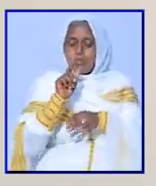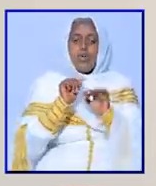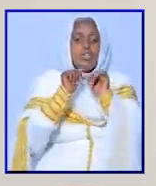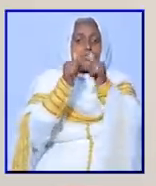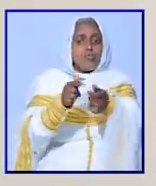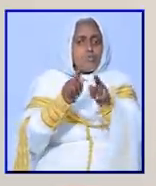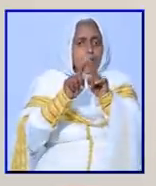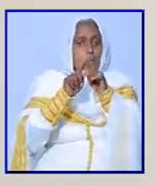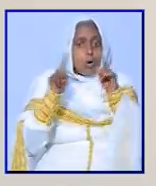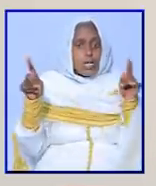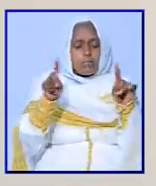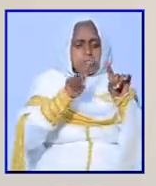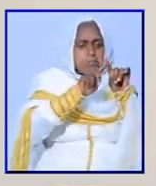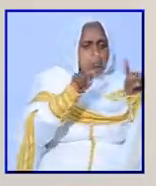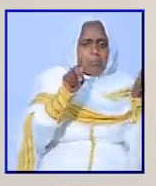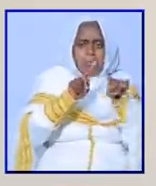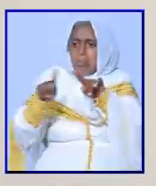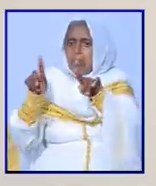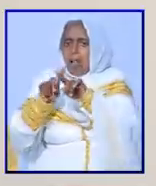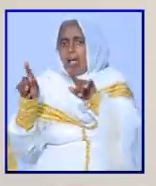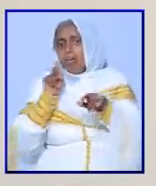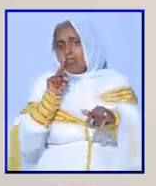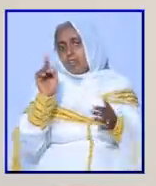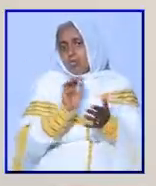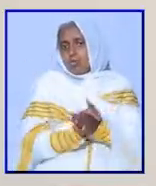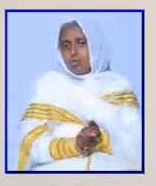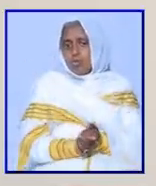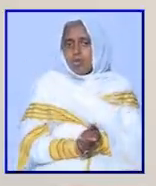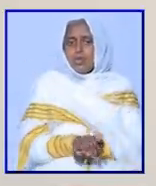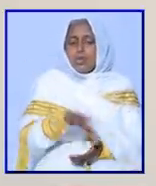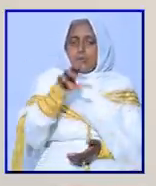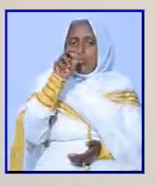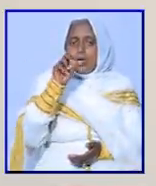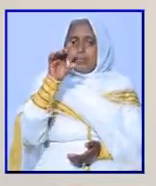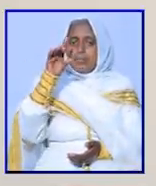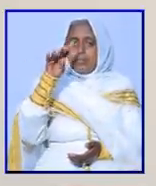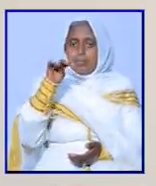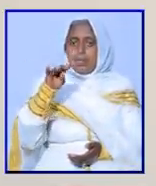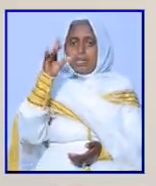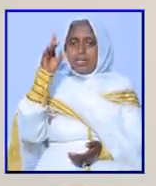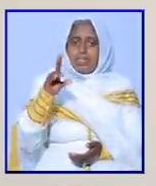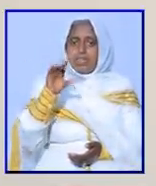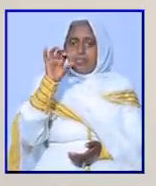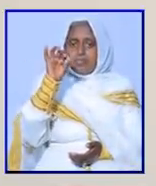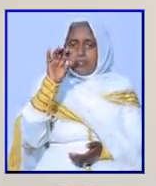መንፈስ ቅዱስ አንድ ነው ስጦታ ግን የተለያየ ነው።